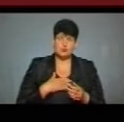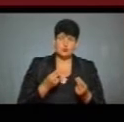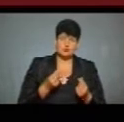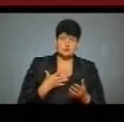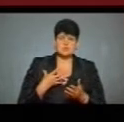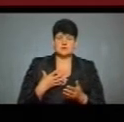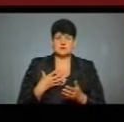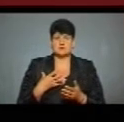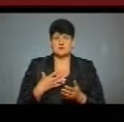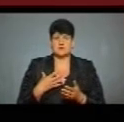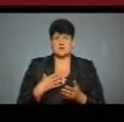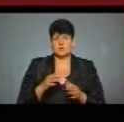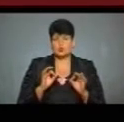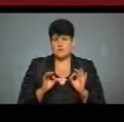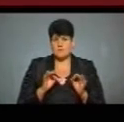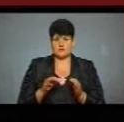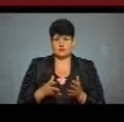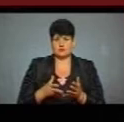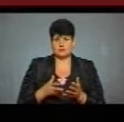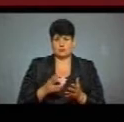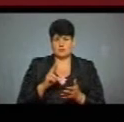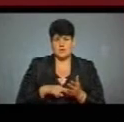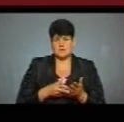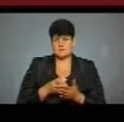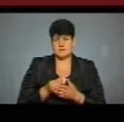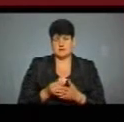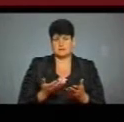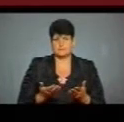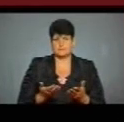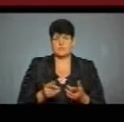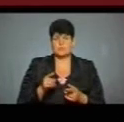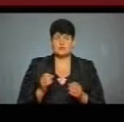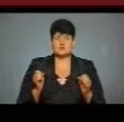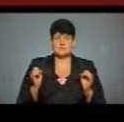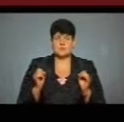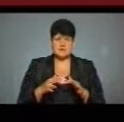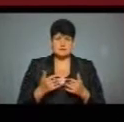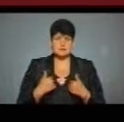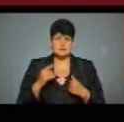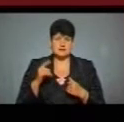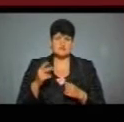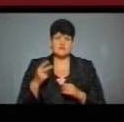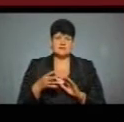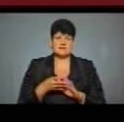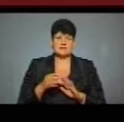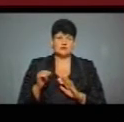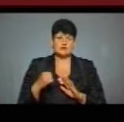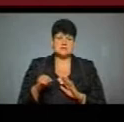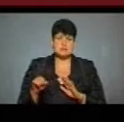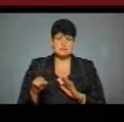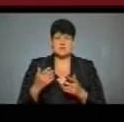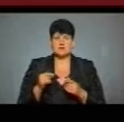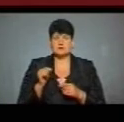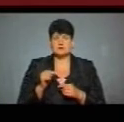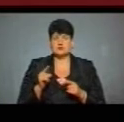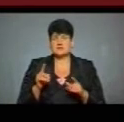але доступно його розмитнити, а не так, як і на сьогоднішній день. Вони збиратись будуть, наскільки я маю інформацію, 29 серпня. Але то,